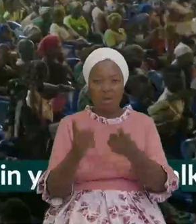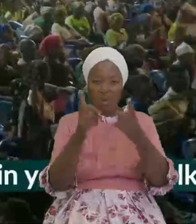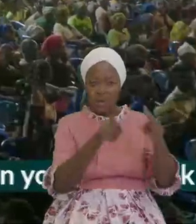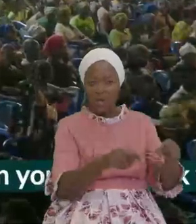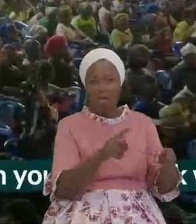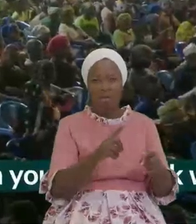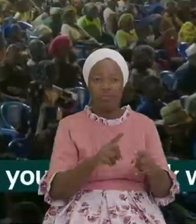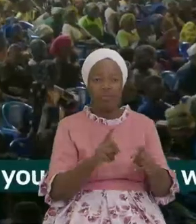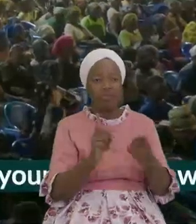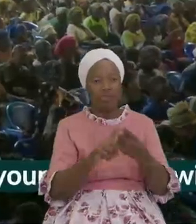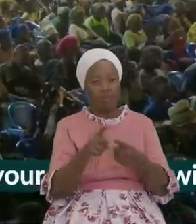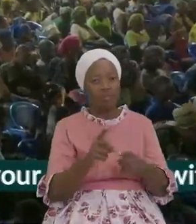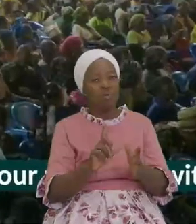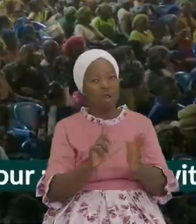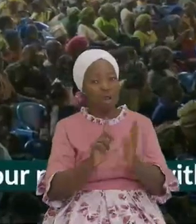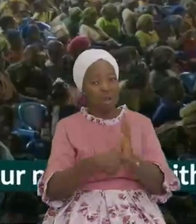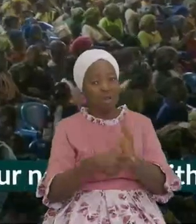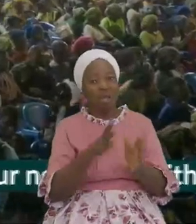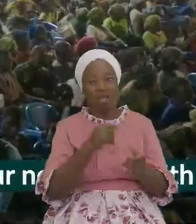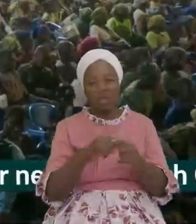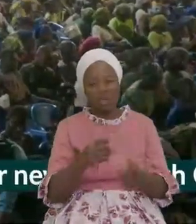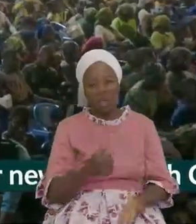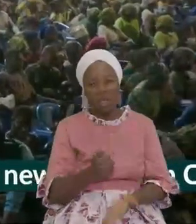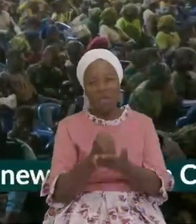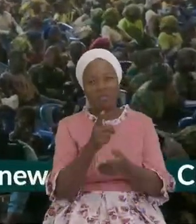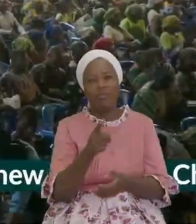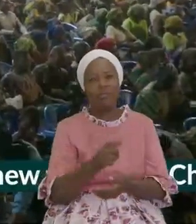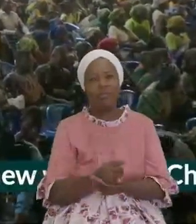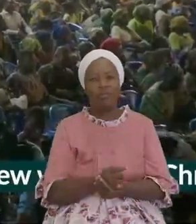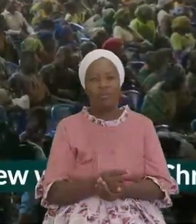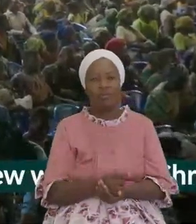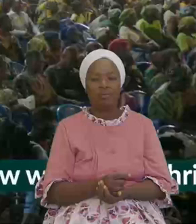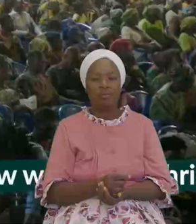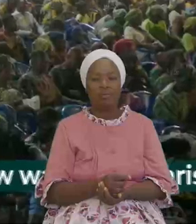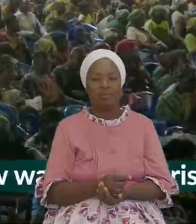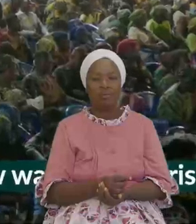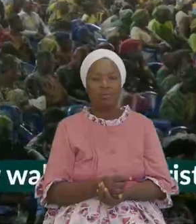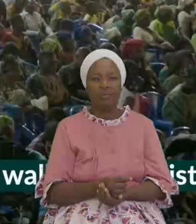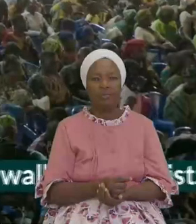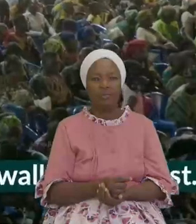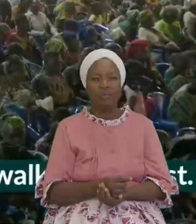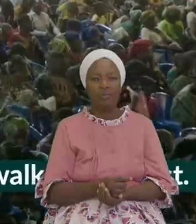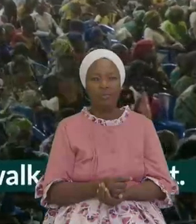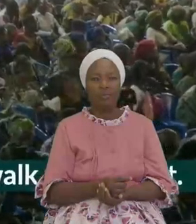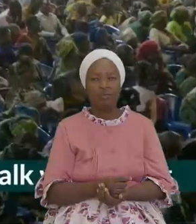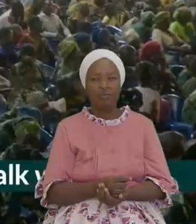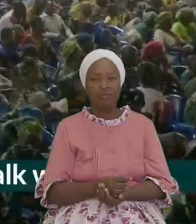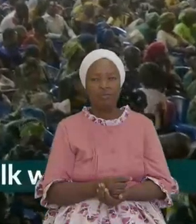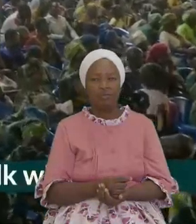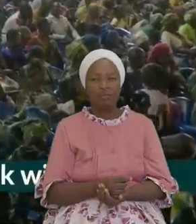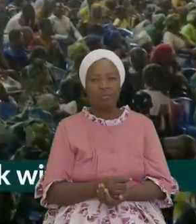Cela nous aidera à vous aider dans votre nouvelle vie en Christ.